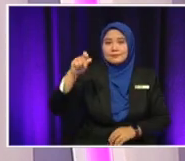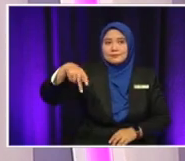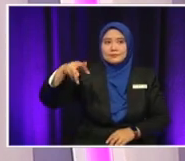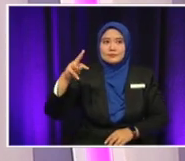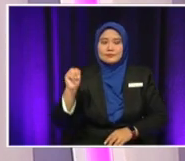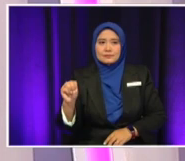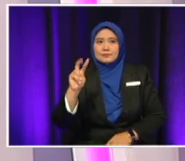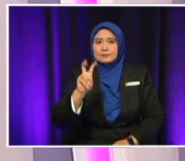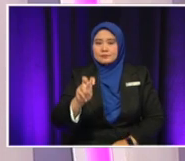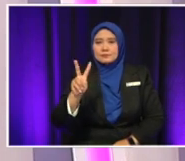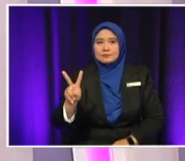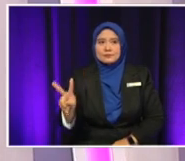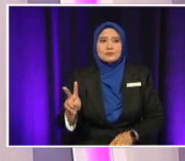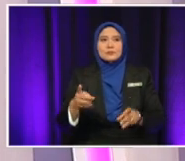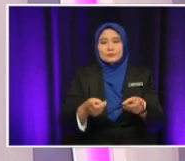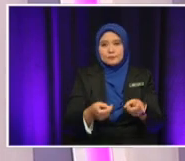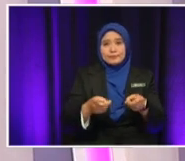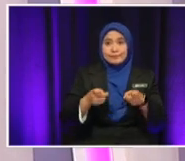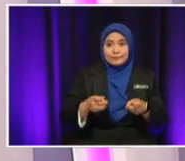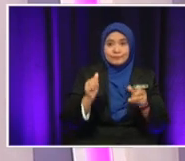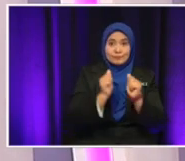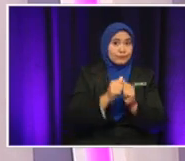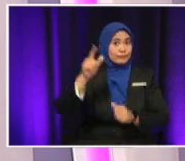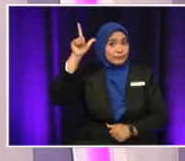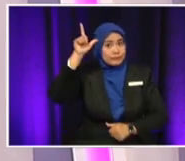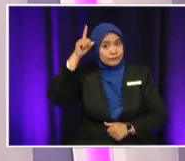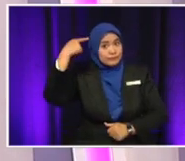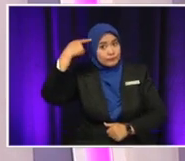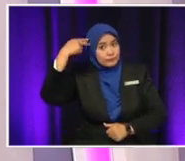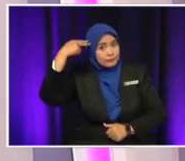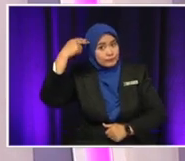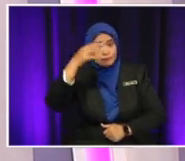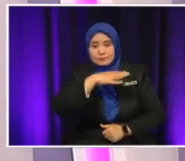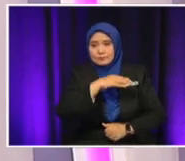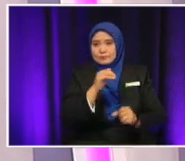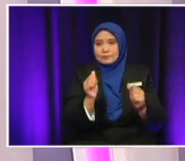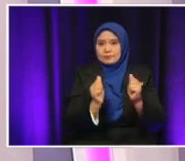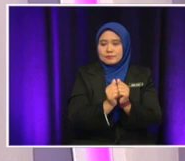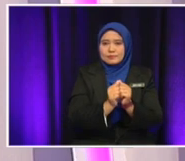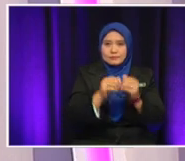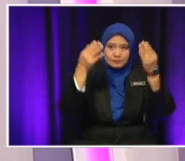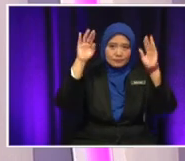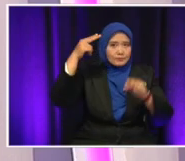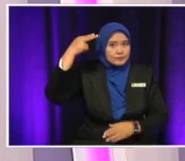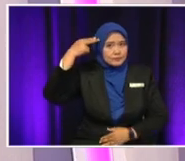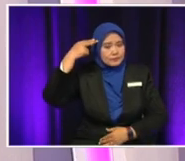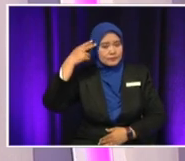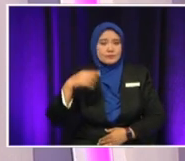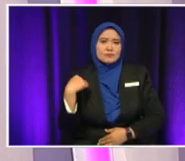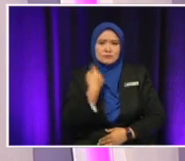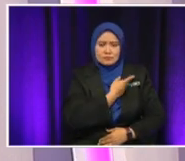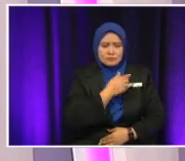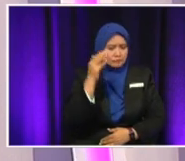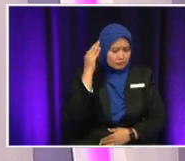Lukman Hakim juga cekgu Abdul Halim baik kita sudah mendapat penerangan bagi bagian E dan juga bahagian